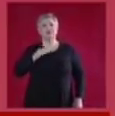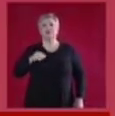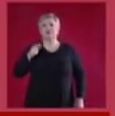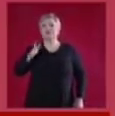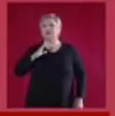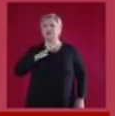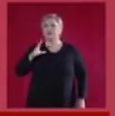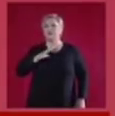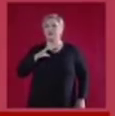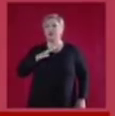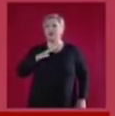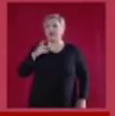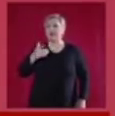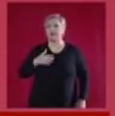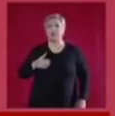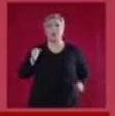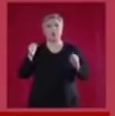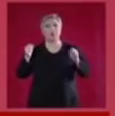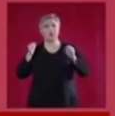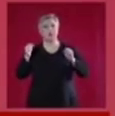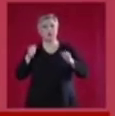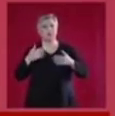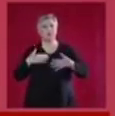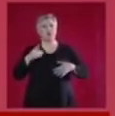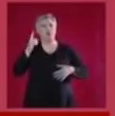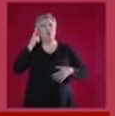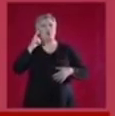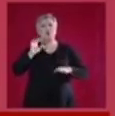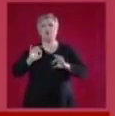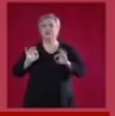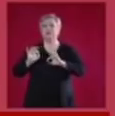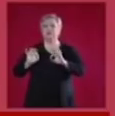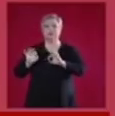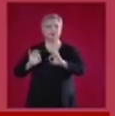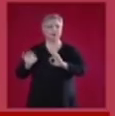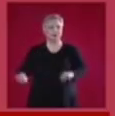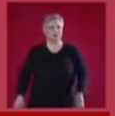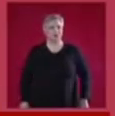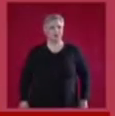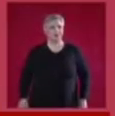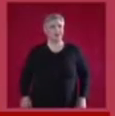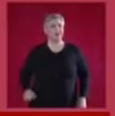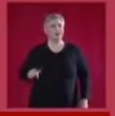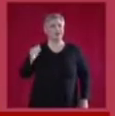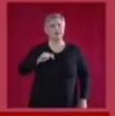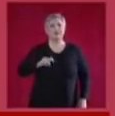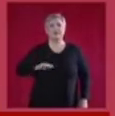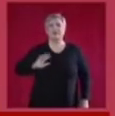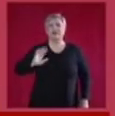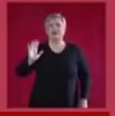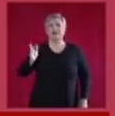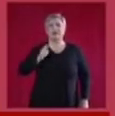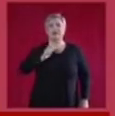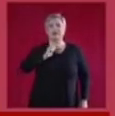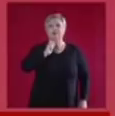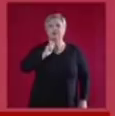τάξη με λίγα λόγια προσφέρει το καλύτερο συμπλήρωμα στο κυρίαρχο πολιτικό σχέδιο του